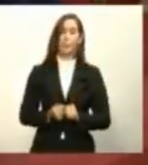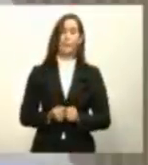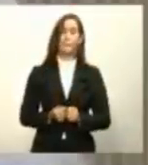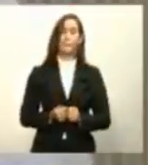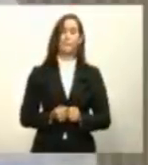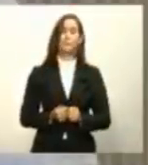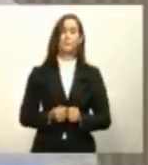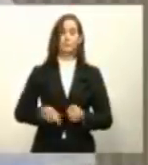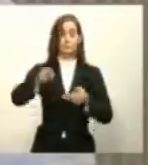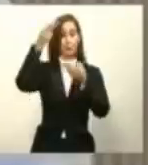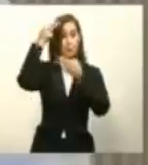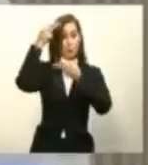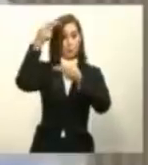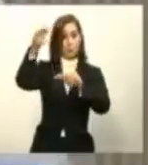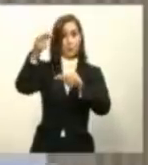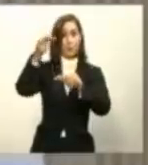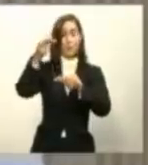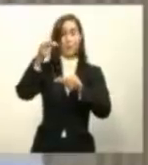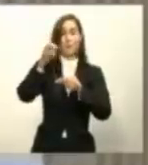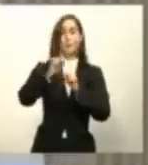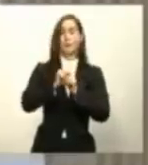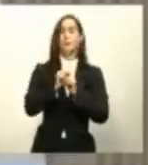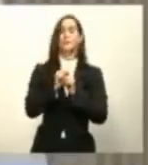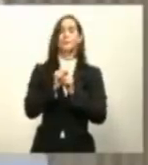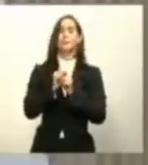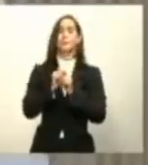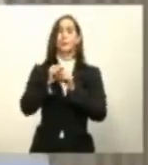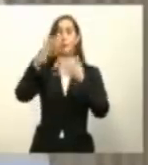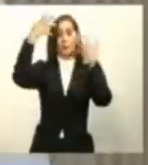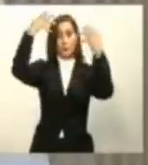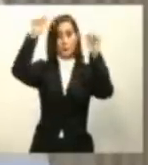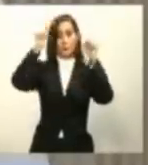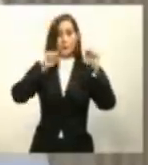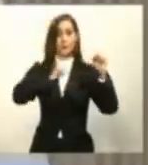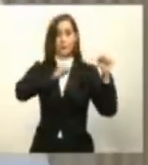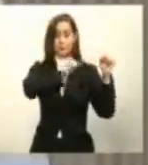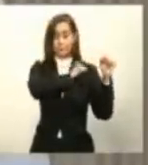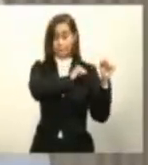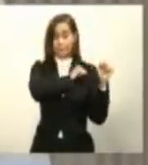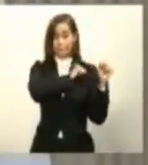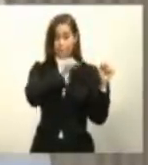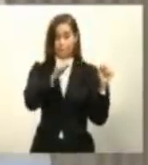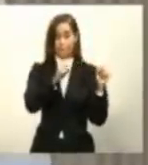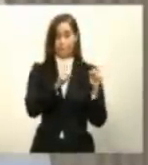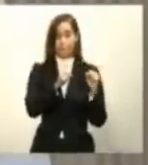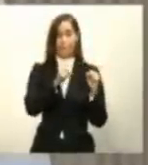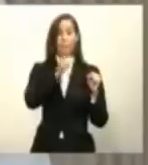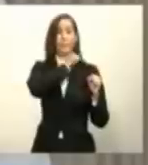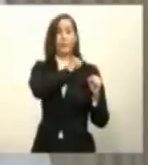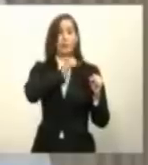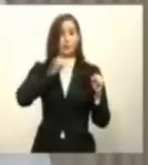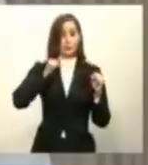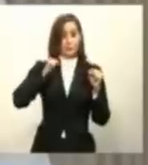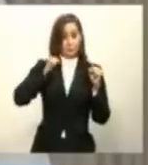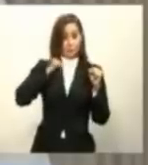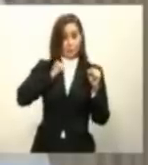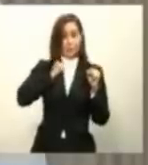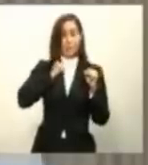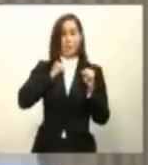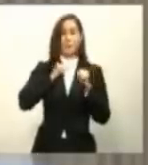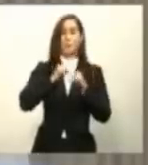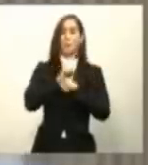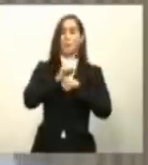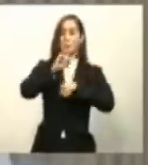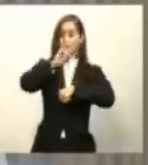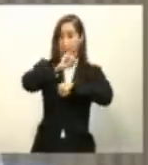jambe frontière et bien autorité Saint-Domingue qui déjà gagne drone ça qui déjà gagne technologie ça y a arrivé mettre main sous